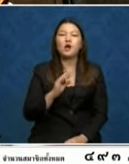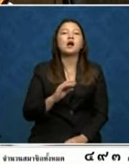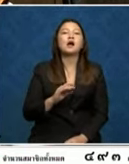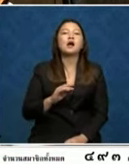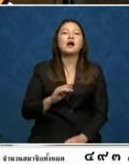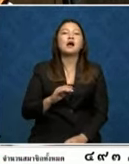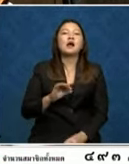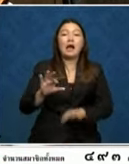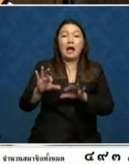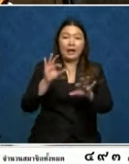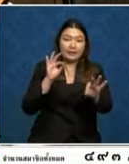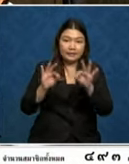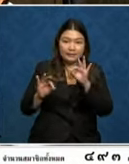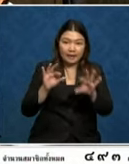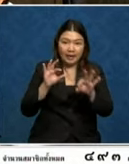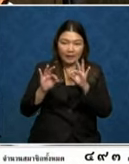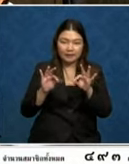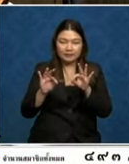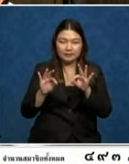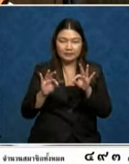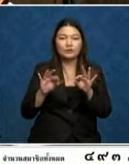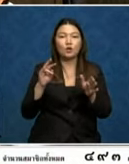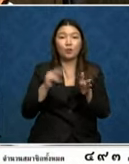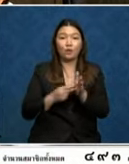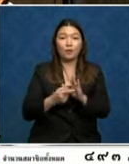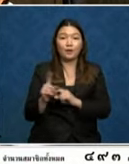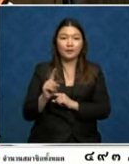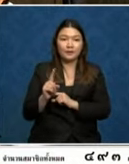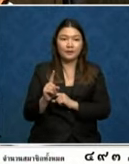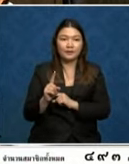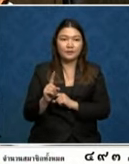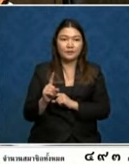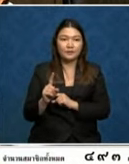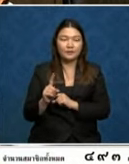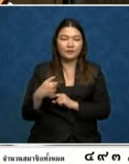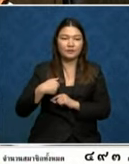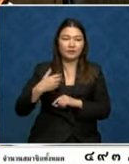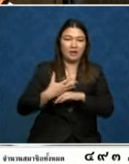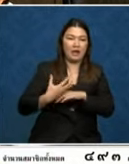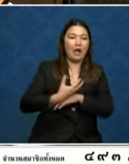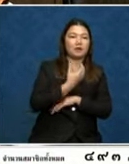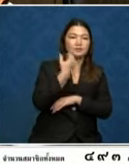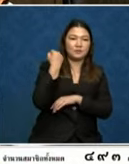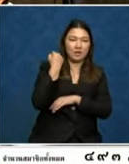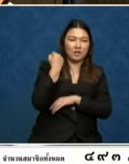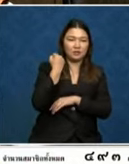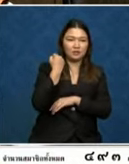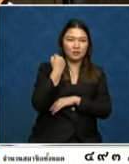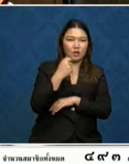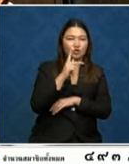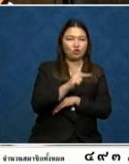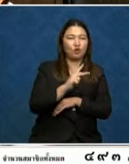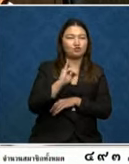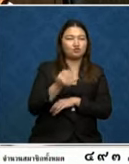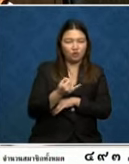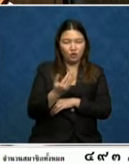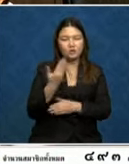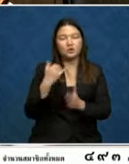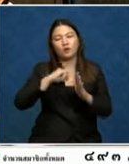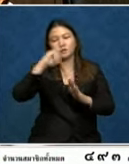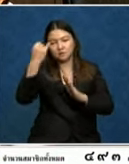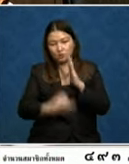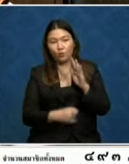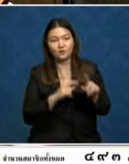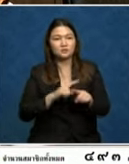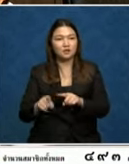และการคัดเรื่อง โดยอาจจะไม่พูดถึงวาเป็นอำนาจของ ายัตางท sempreตาม